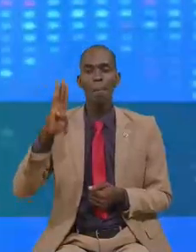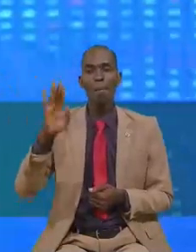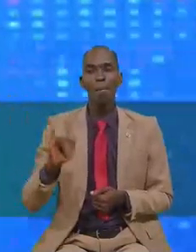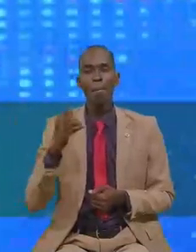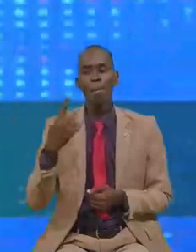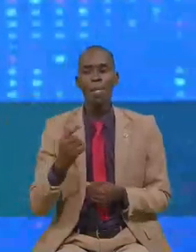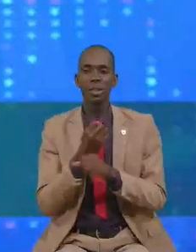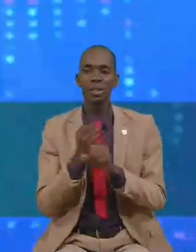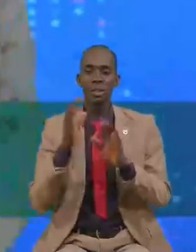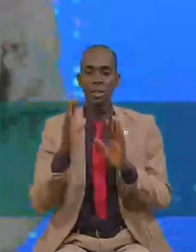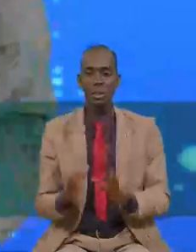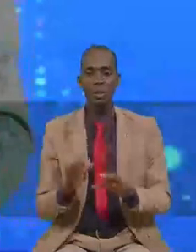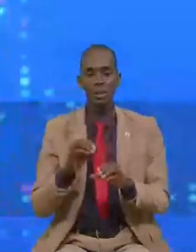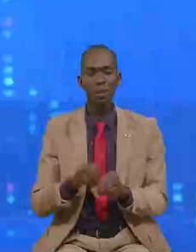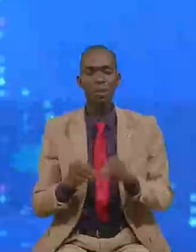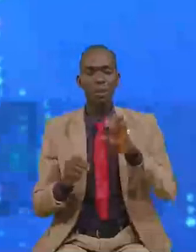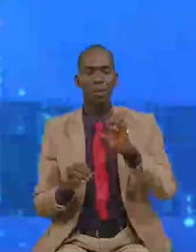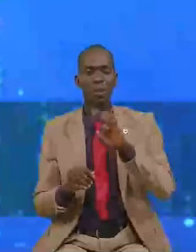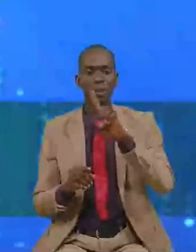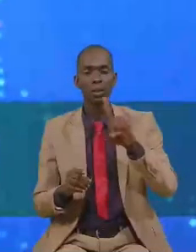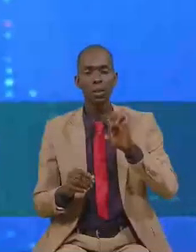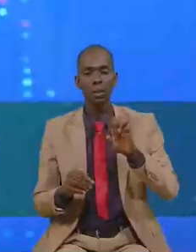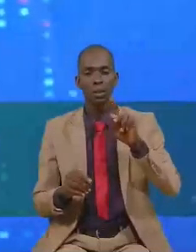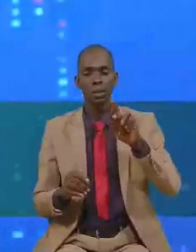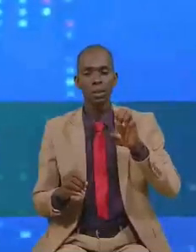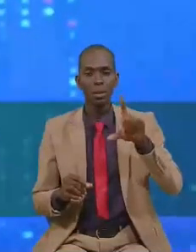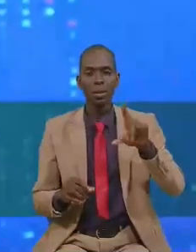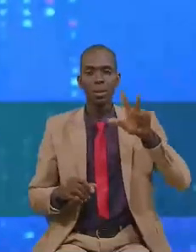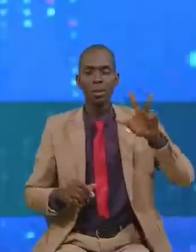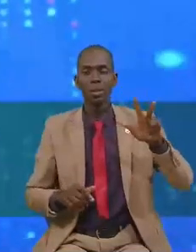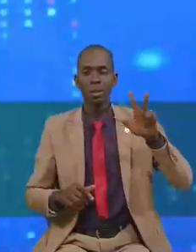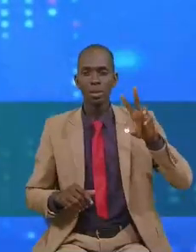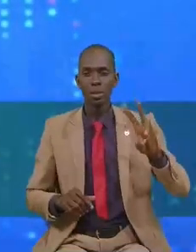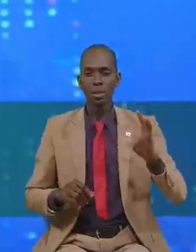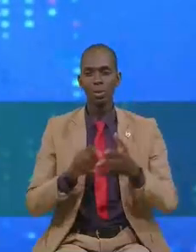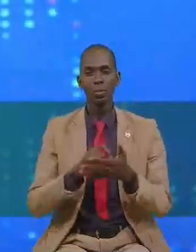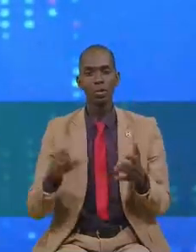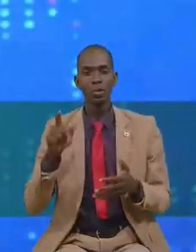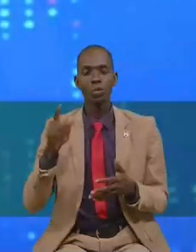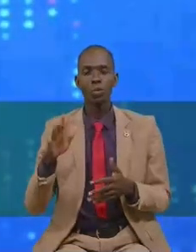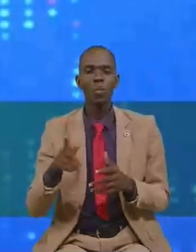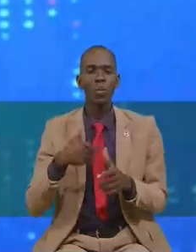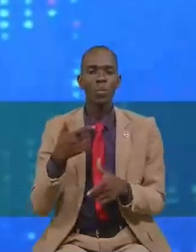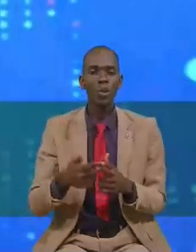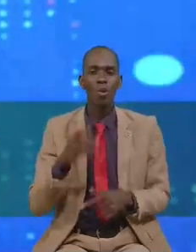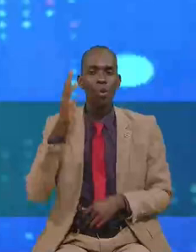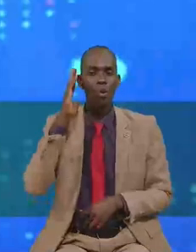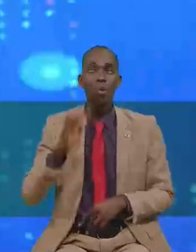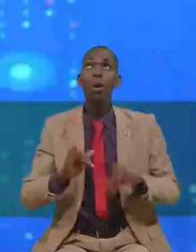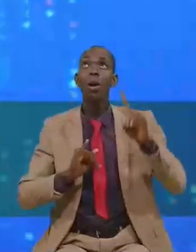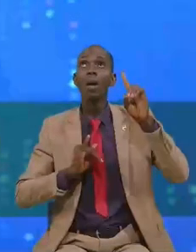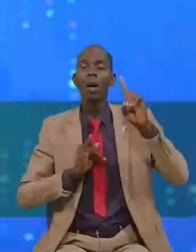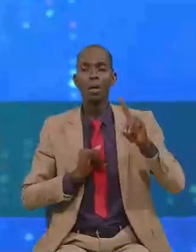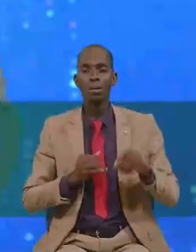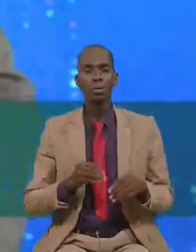ce Ézéchiel 36, il dit, « Je répandrai sur vous une eau pure. »